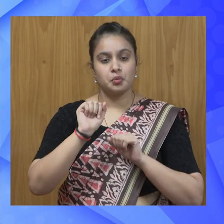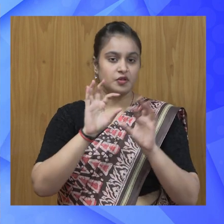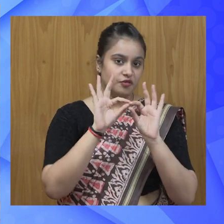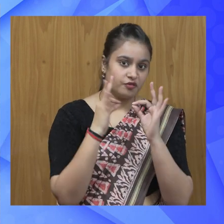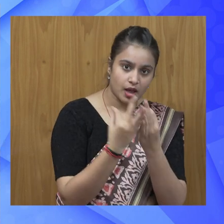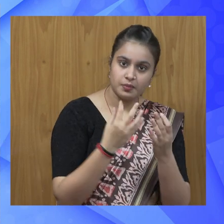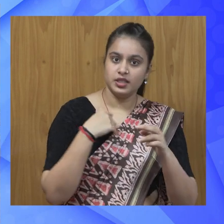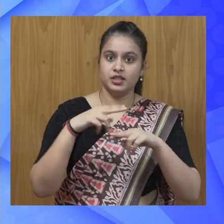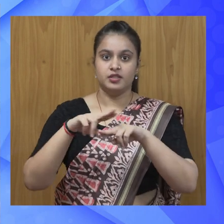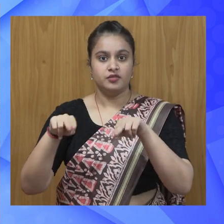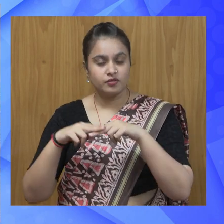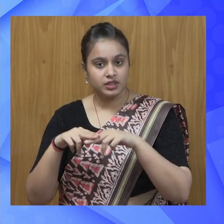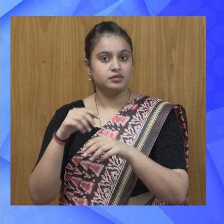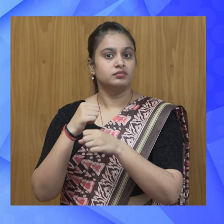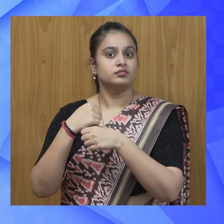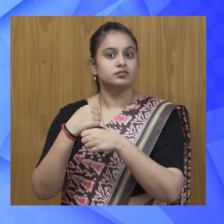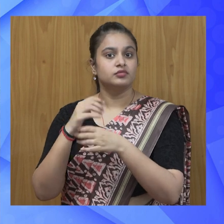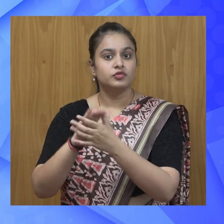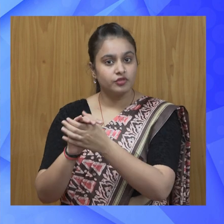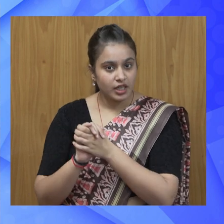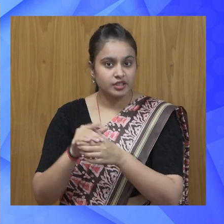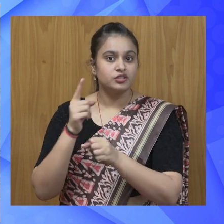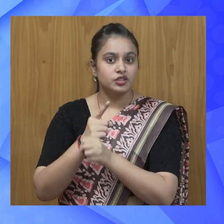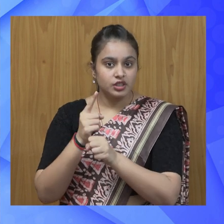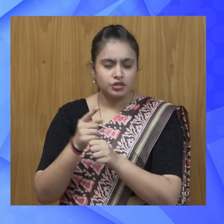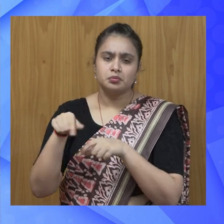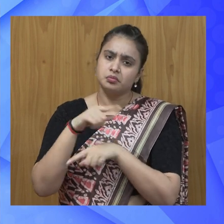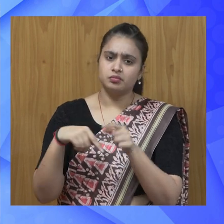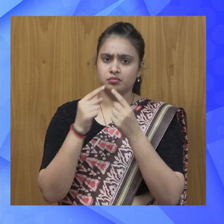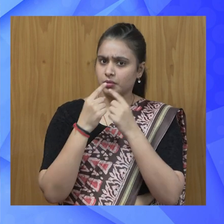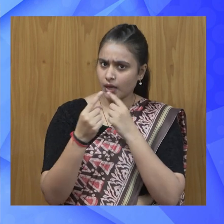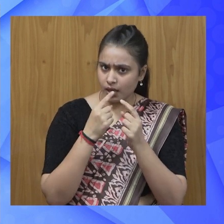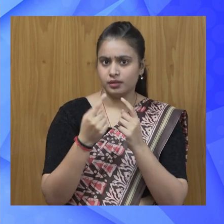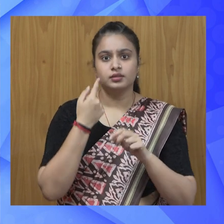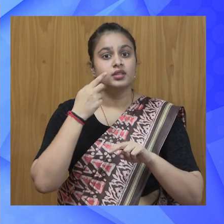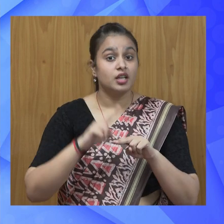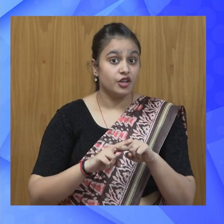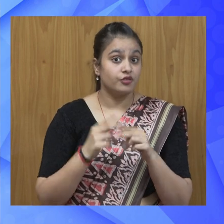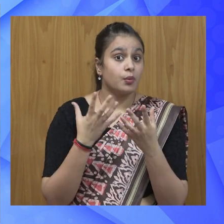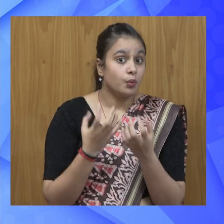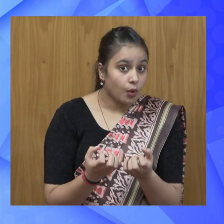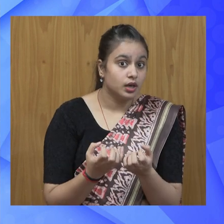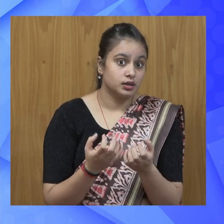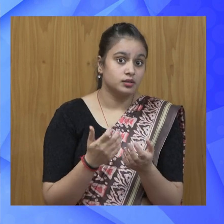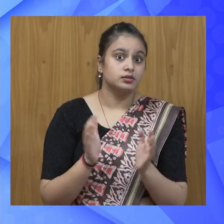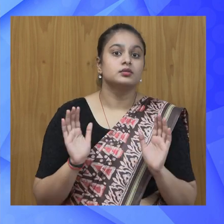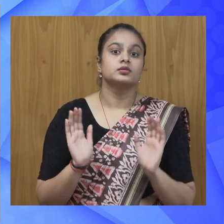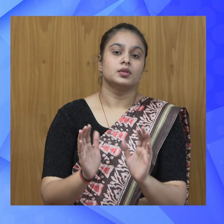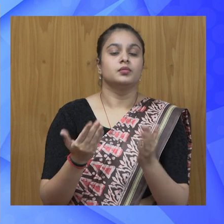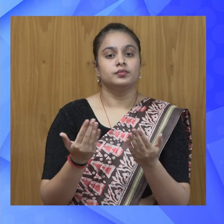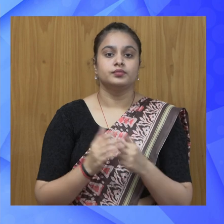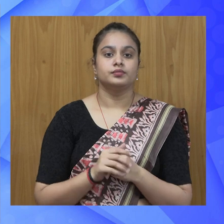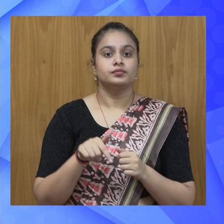परिवार, अपने टीचर्स, अपने दोस्तों, जो भी आपके कॉन्फिडेंट है उनसे इस बारे में बात करें, और इफ रिक्वायर्ड सीक सपोर्ट। दैट्स